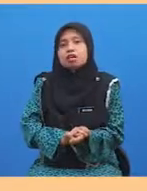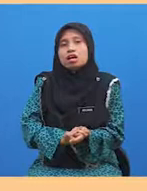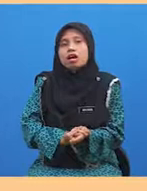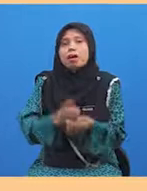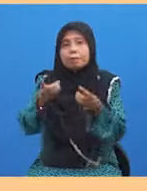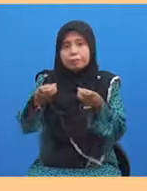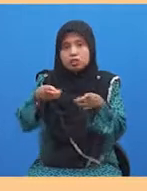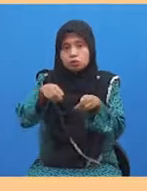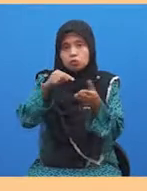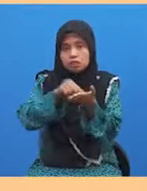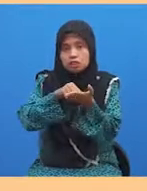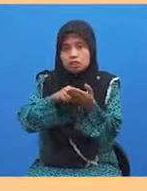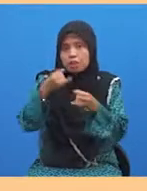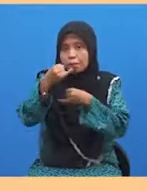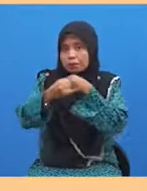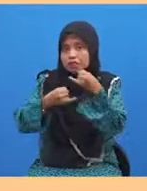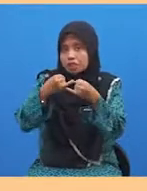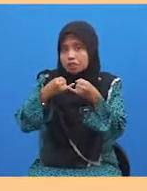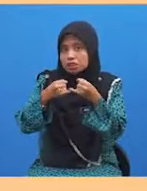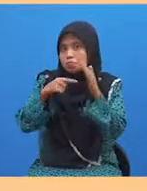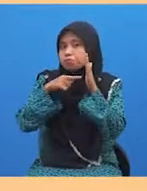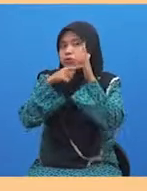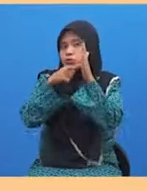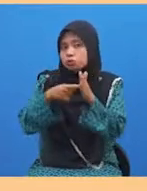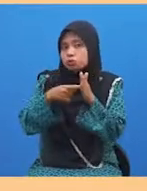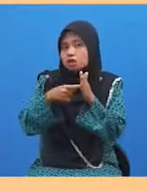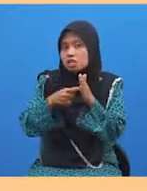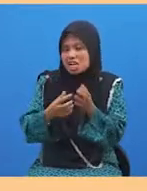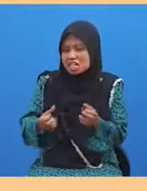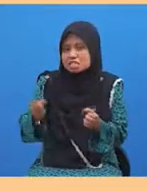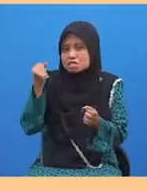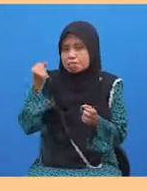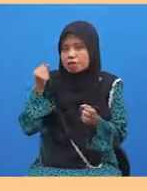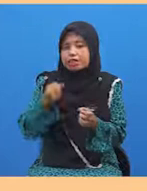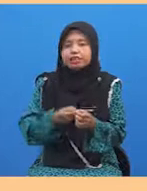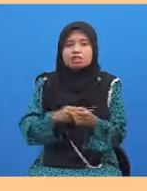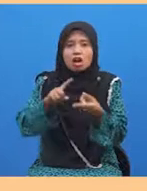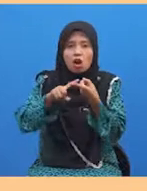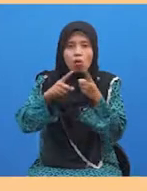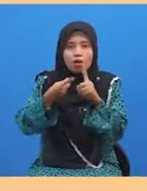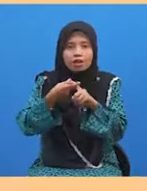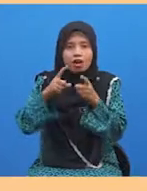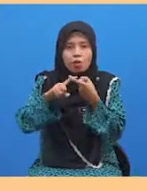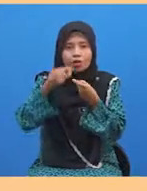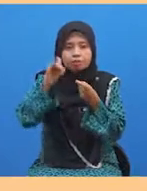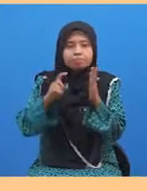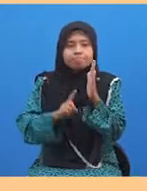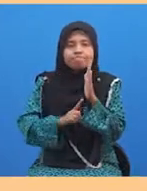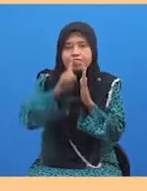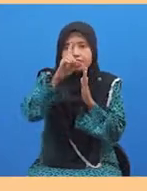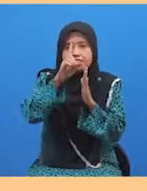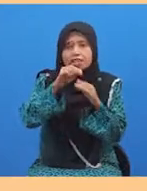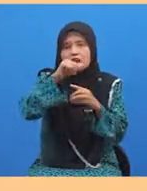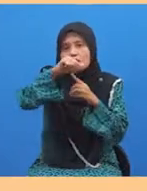Peristiwa ini berjaya menunjukkan semangat setia kawan yang tinggi